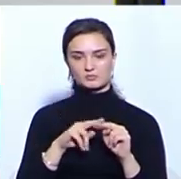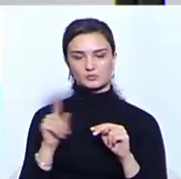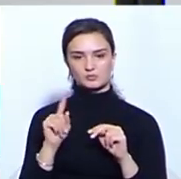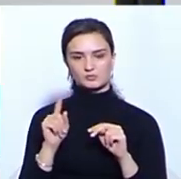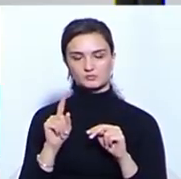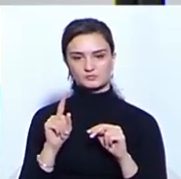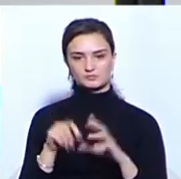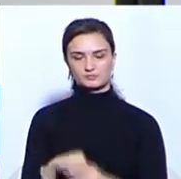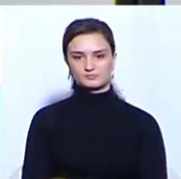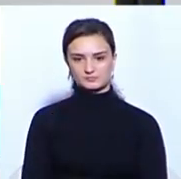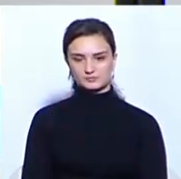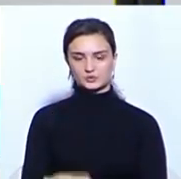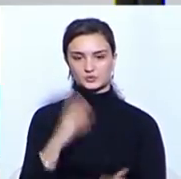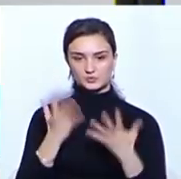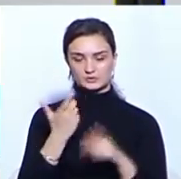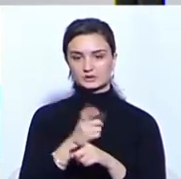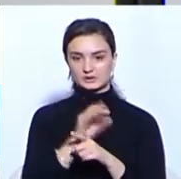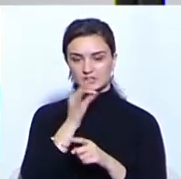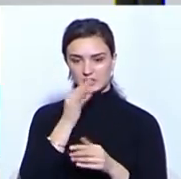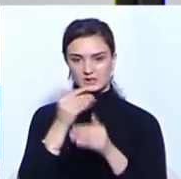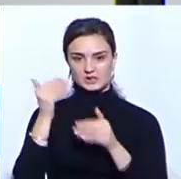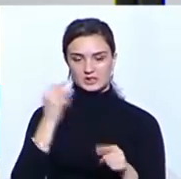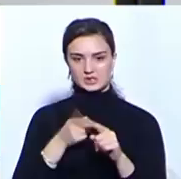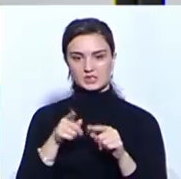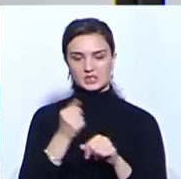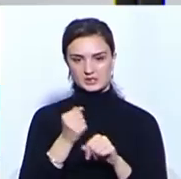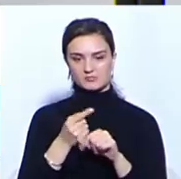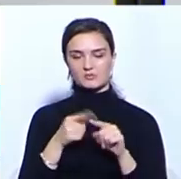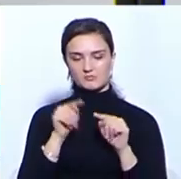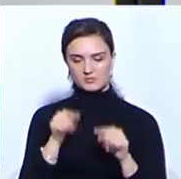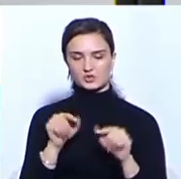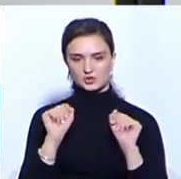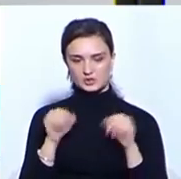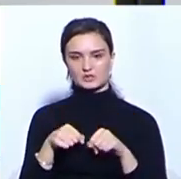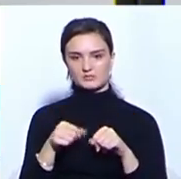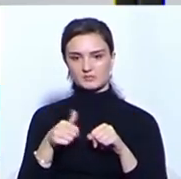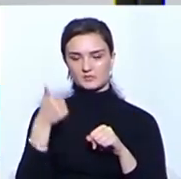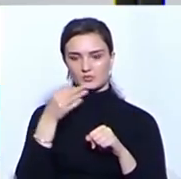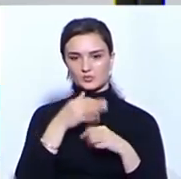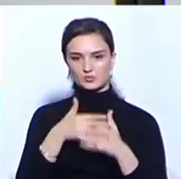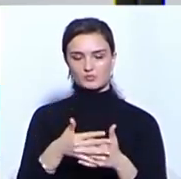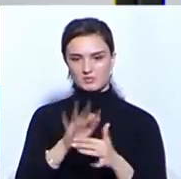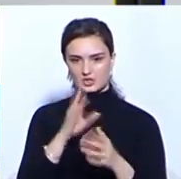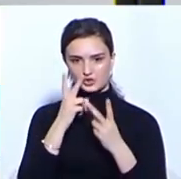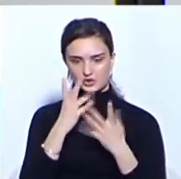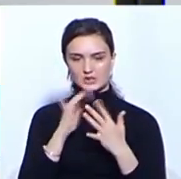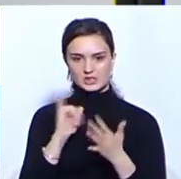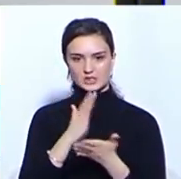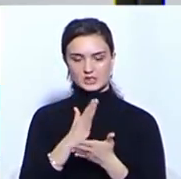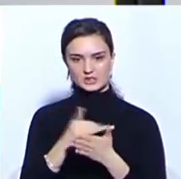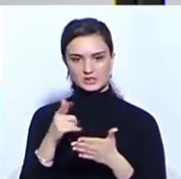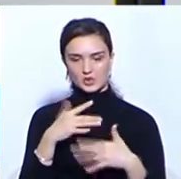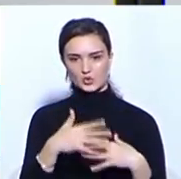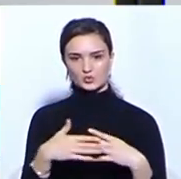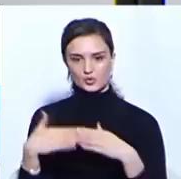რომ თუ ძალიან ადრეა ეს გაკეთებული, მაშინ შესაძლებელია რომ ჯერ ორსულობა არ ჩანდეს, სად არის